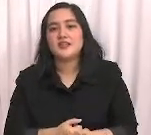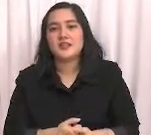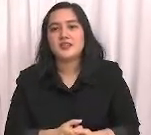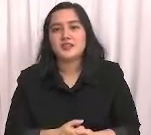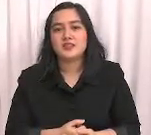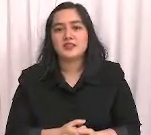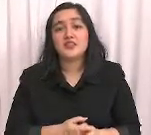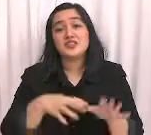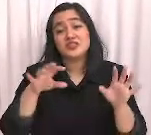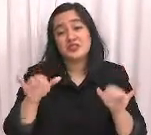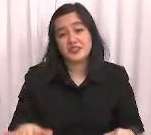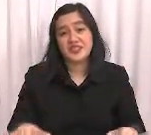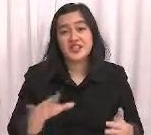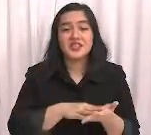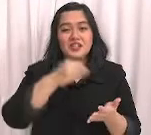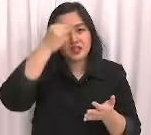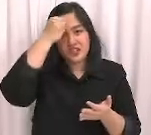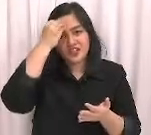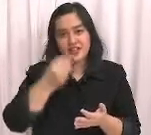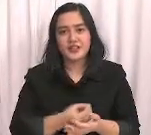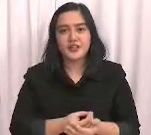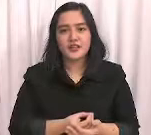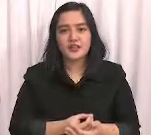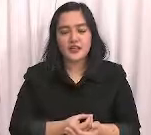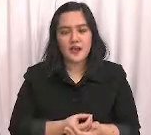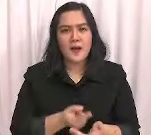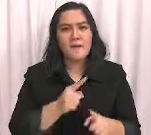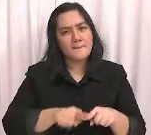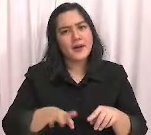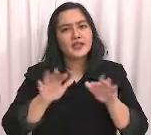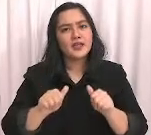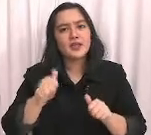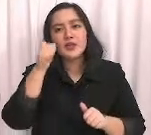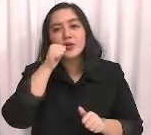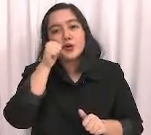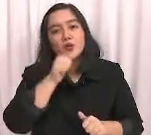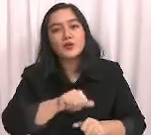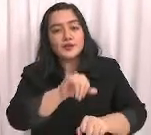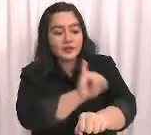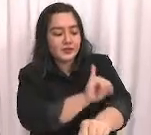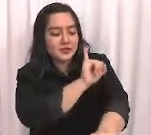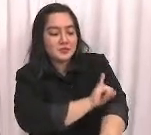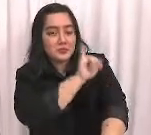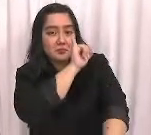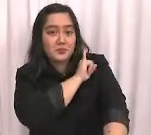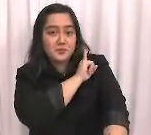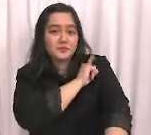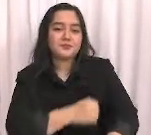pa natin yung i-level up. Yes. Sa tagal na naming mag-asawa,